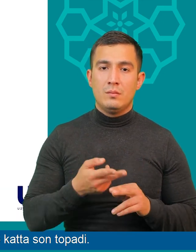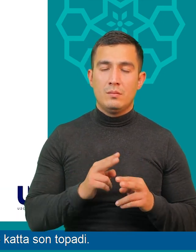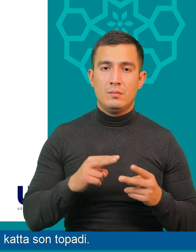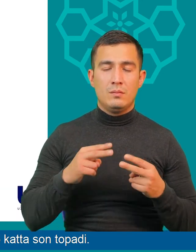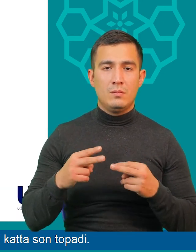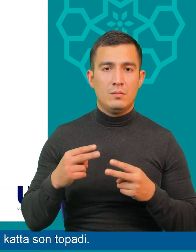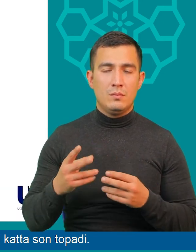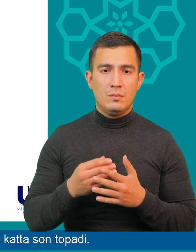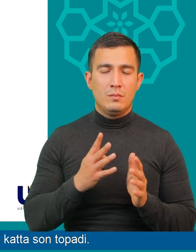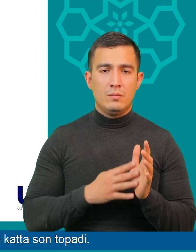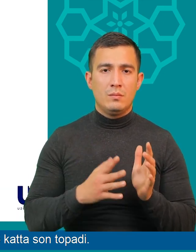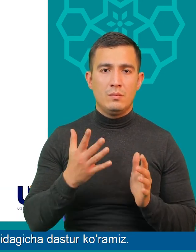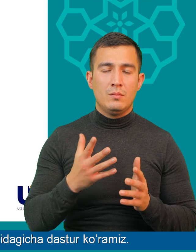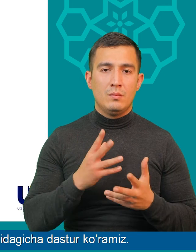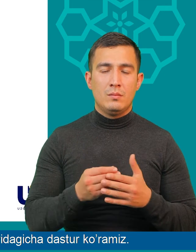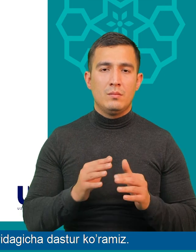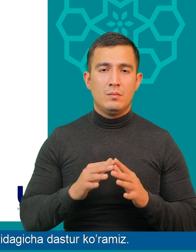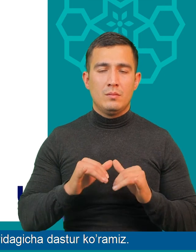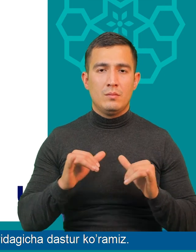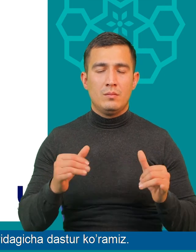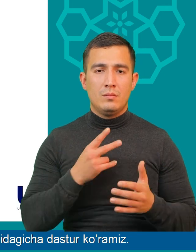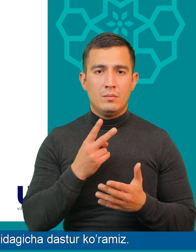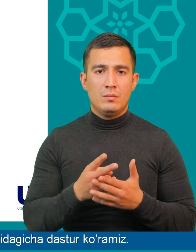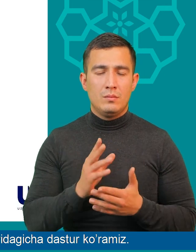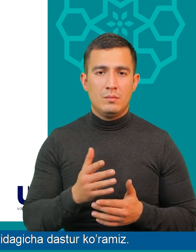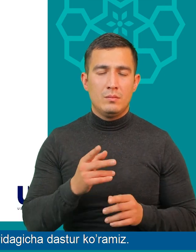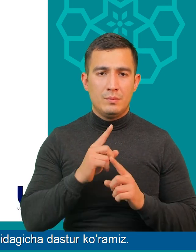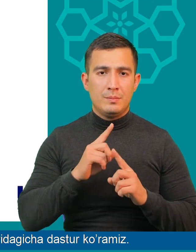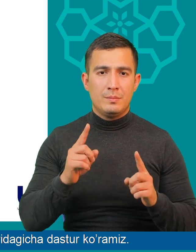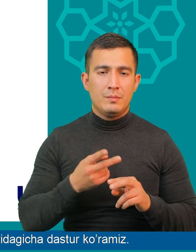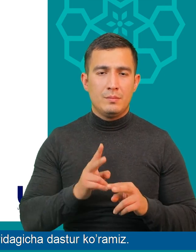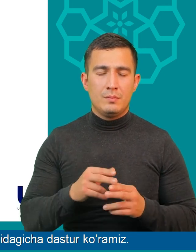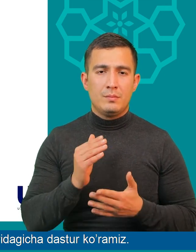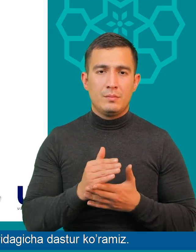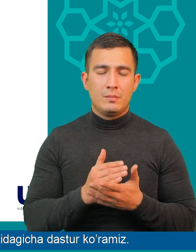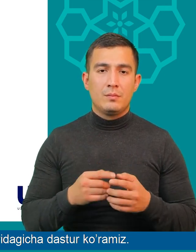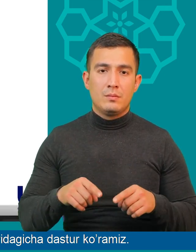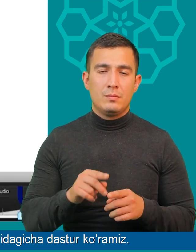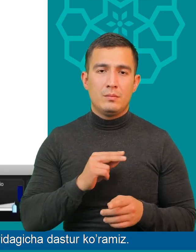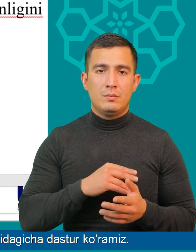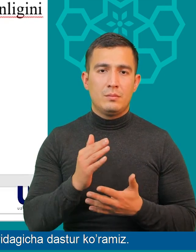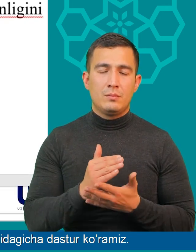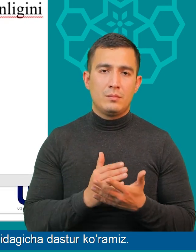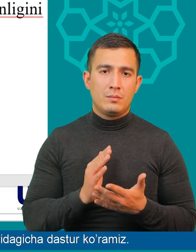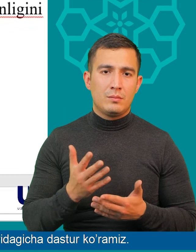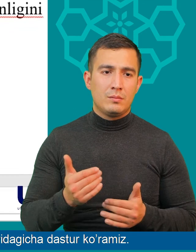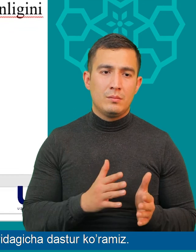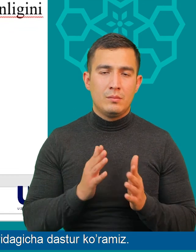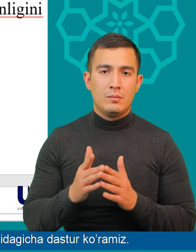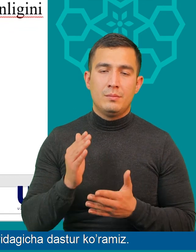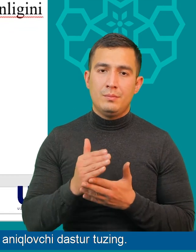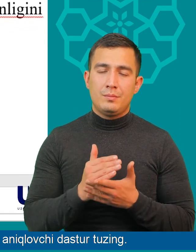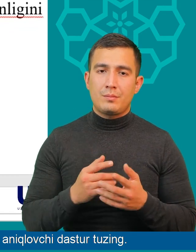mana 95 kattasini topadi. 78. Mantiqiy amallar shu tartibda ishlatiladi. Endi quyidagicha